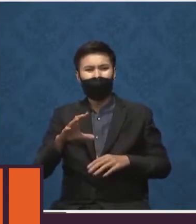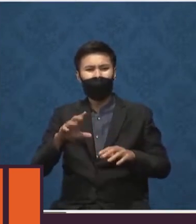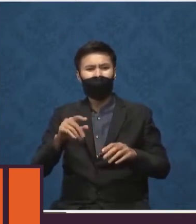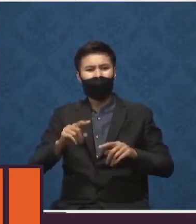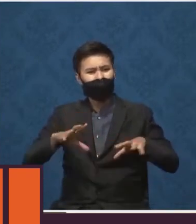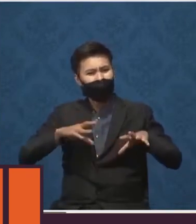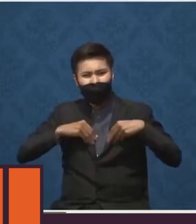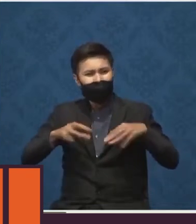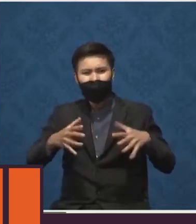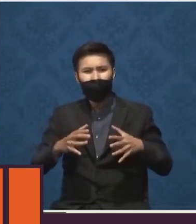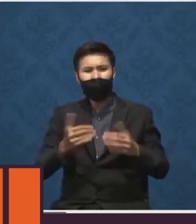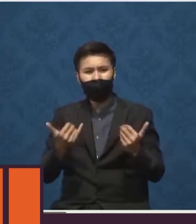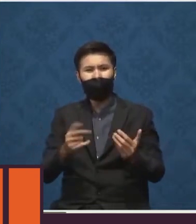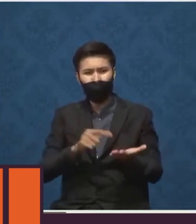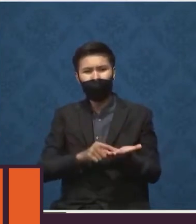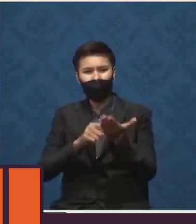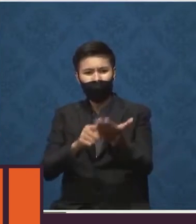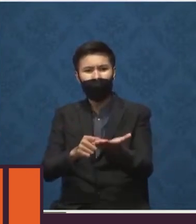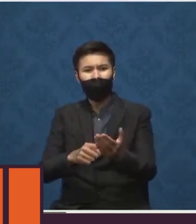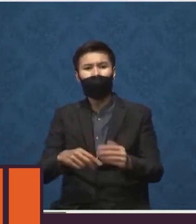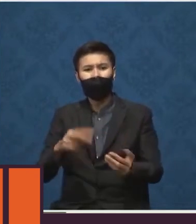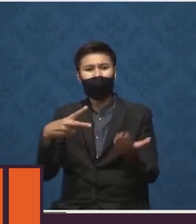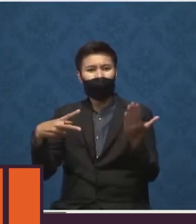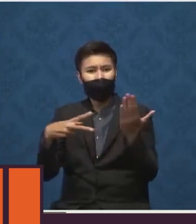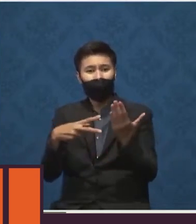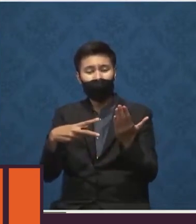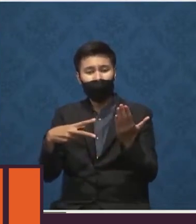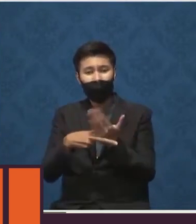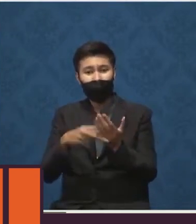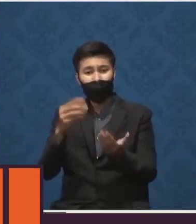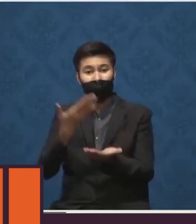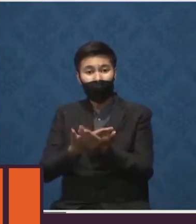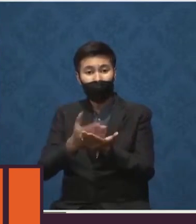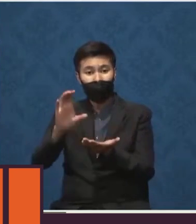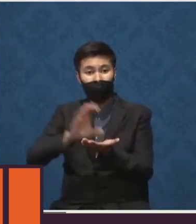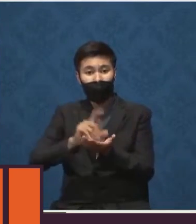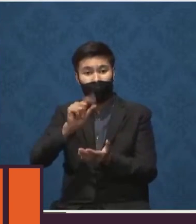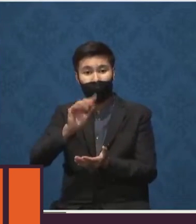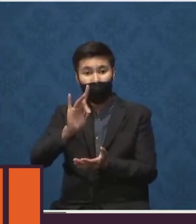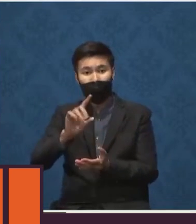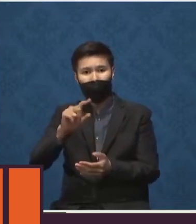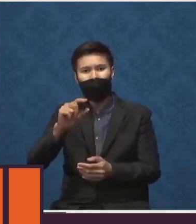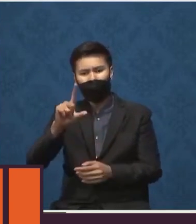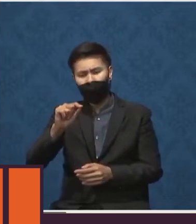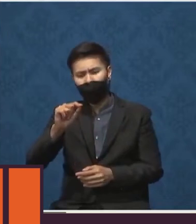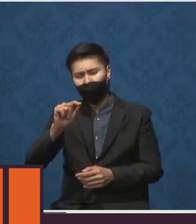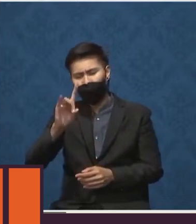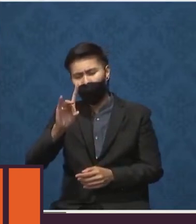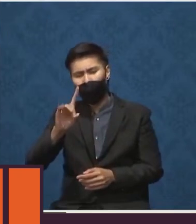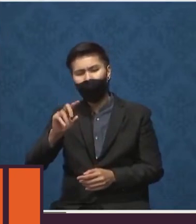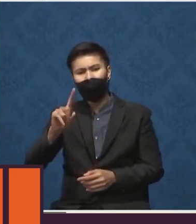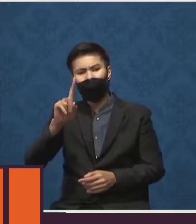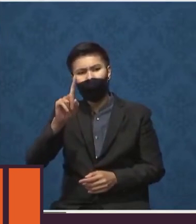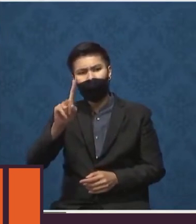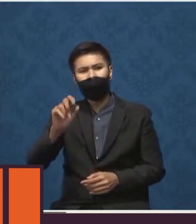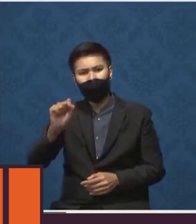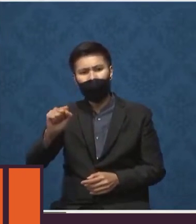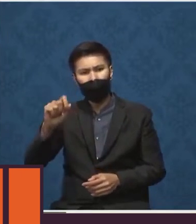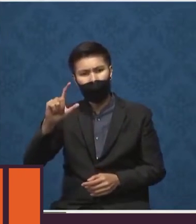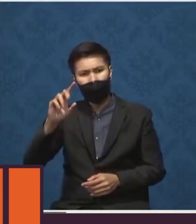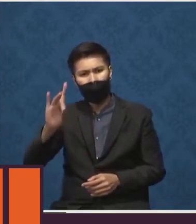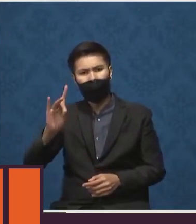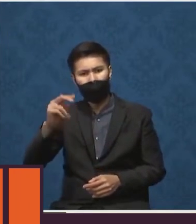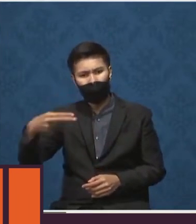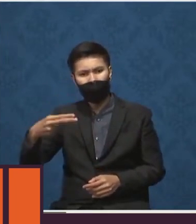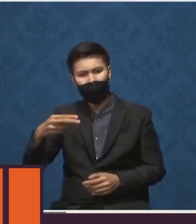ปชุมสภาพุทรัสดอนั้นตัดงปมาขโครงการนี้ครัจำดวน 28,194,300 บาทครับซึ่อาจจะเป็น